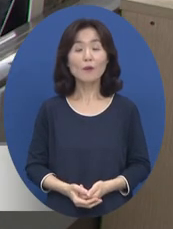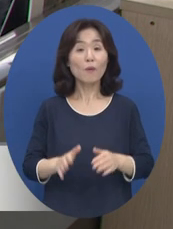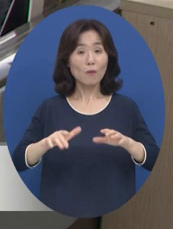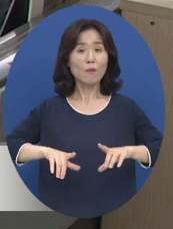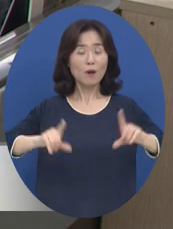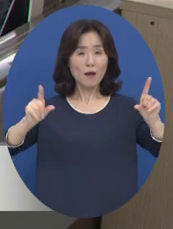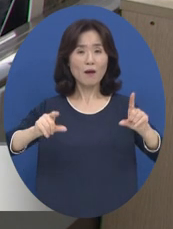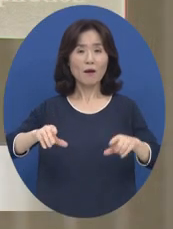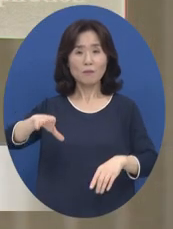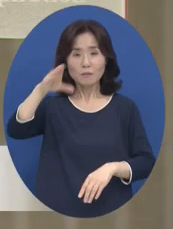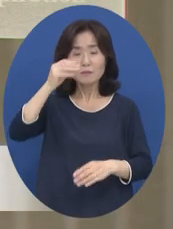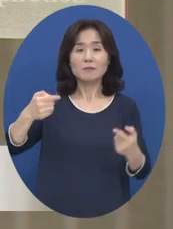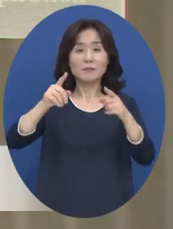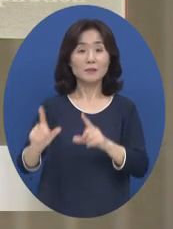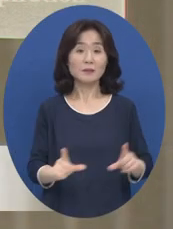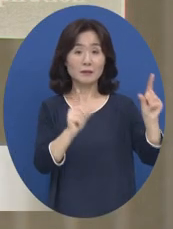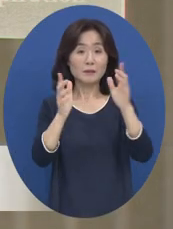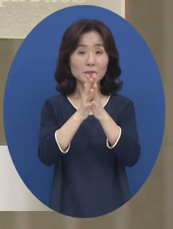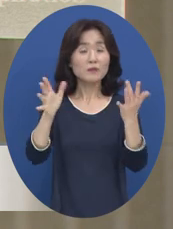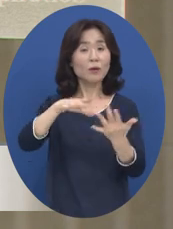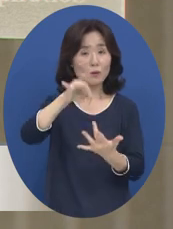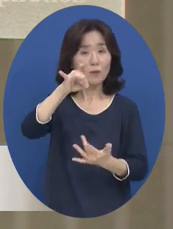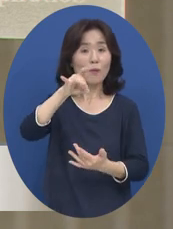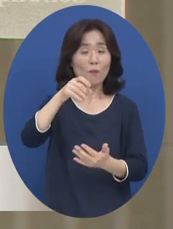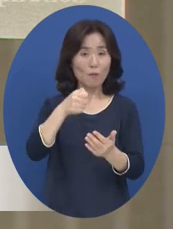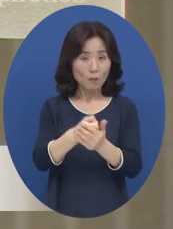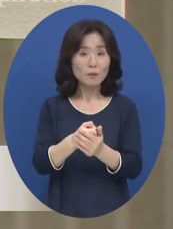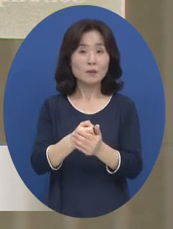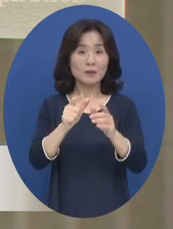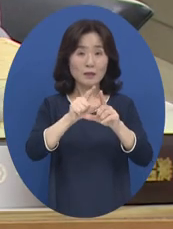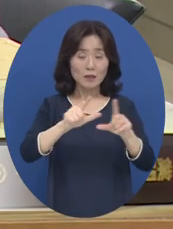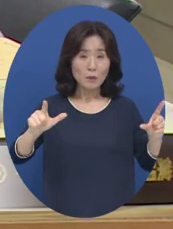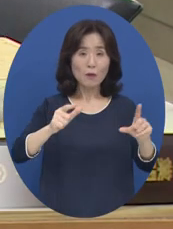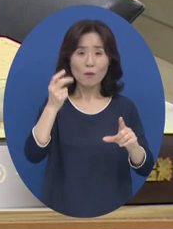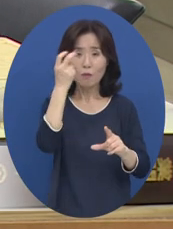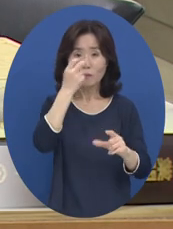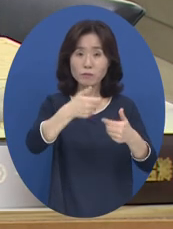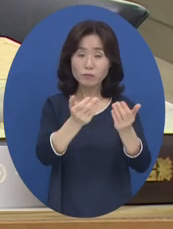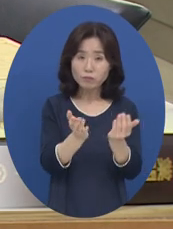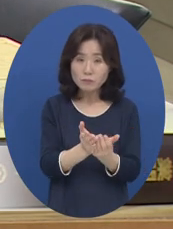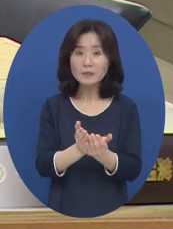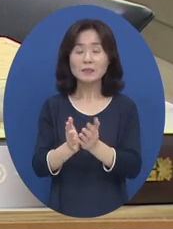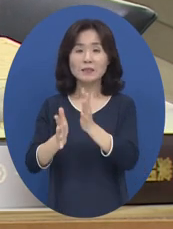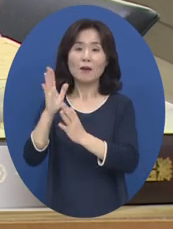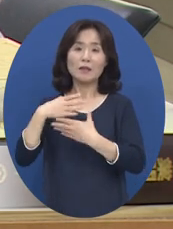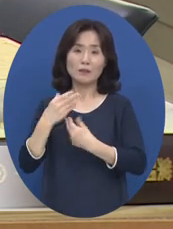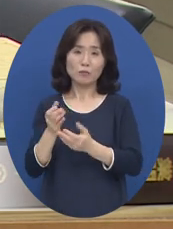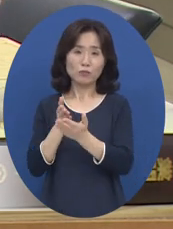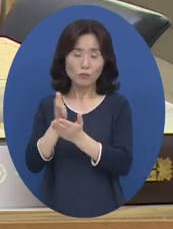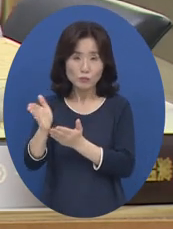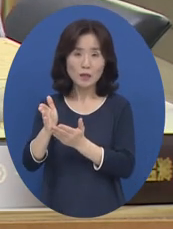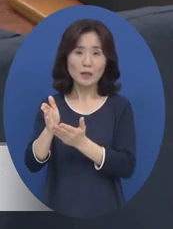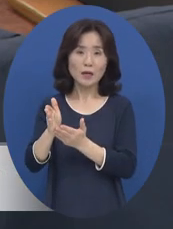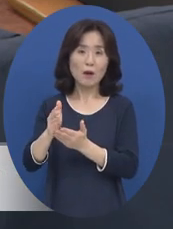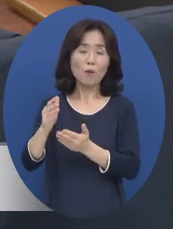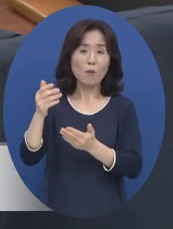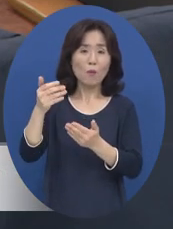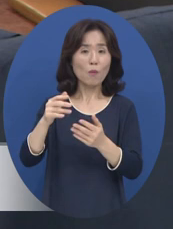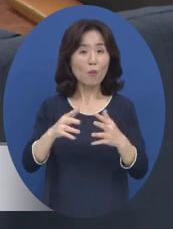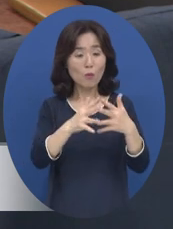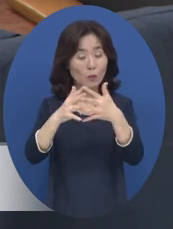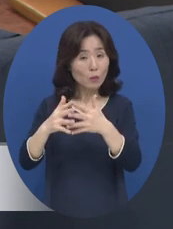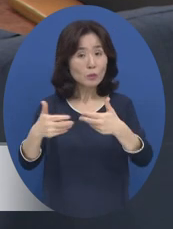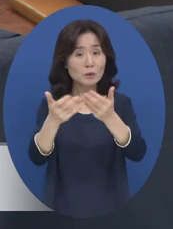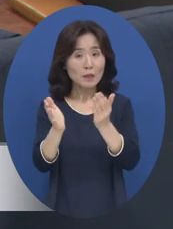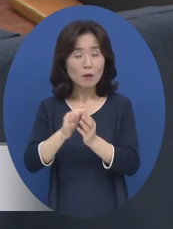올해 모범 상생 아파트로 선정된 곳들로 일반 관리 분야와 시설 안전 및 유지 관리 분야, 공동체 활성화 분야,